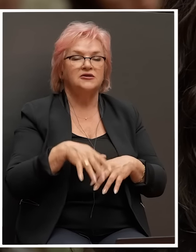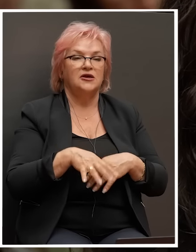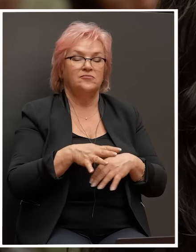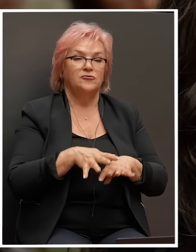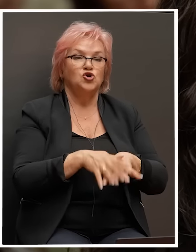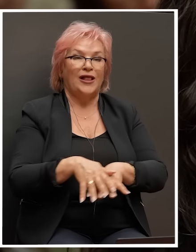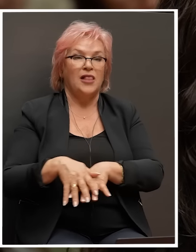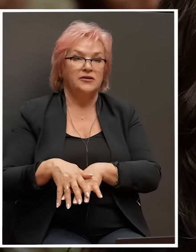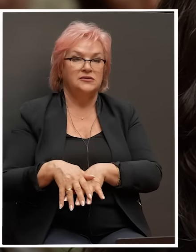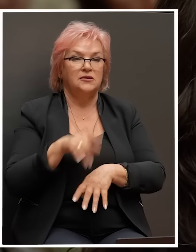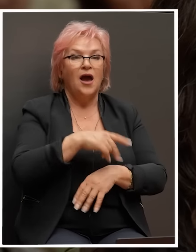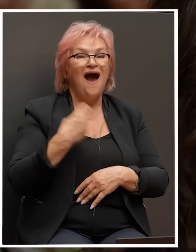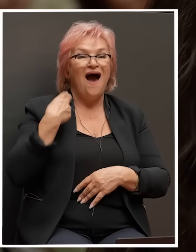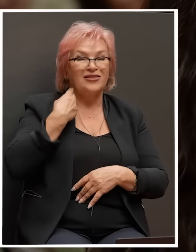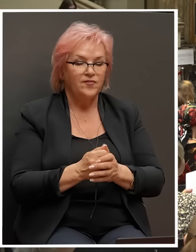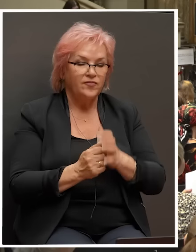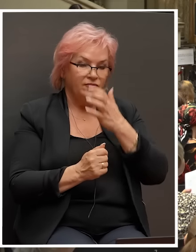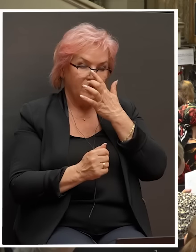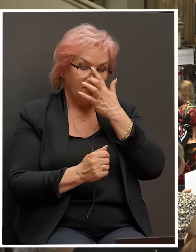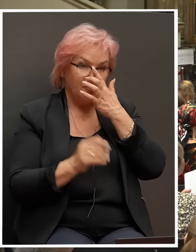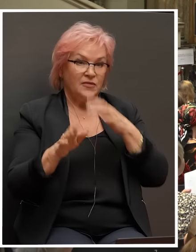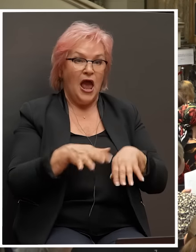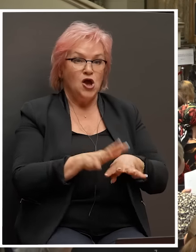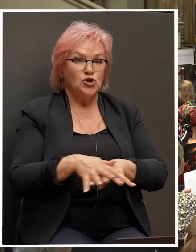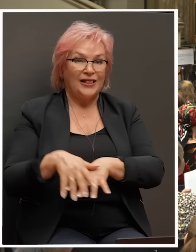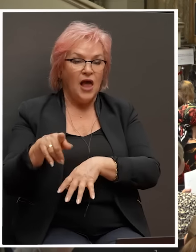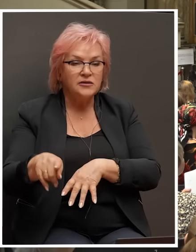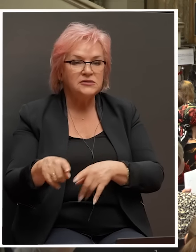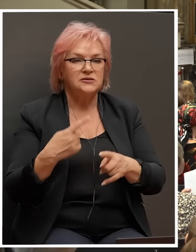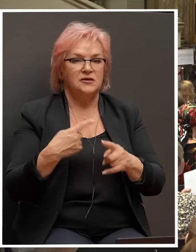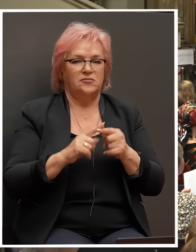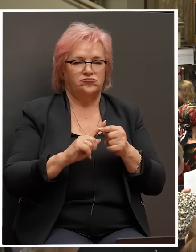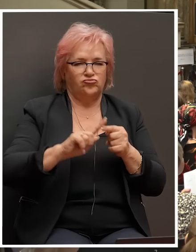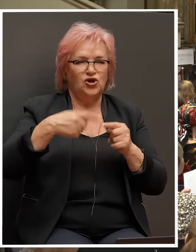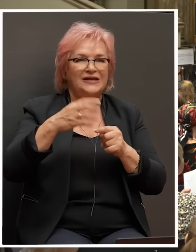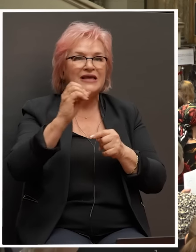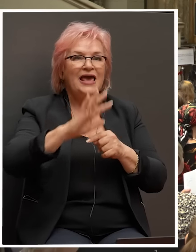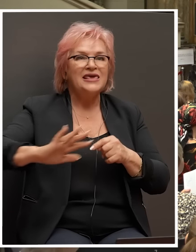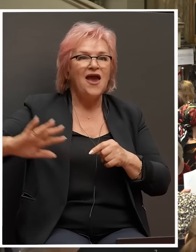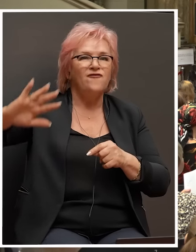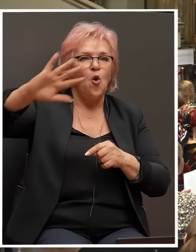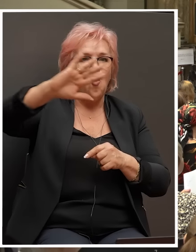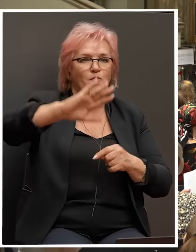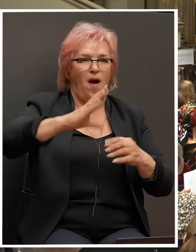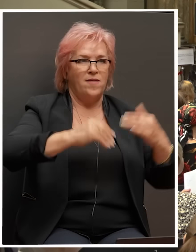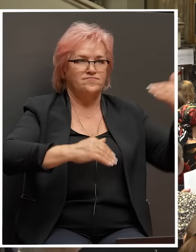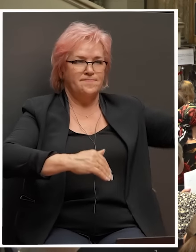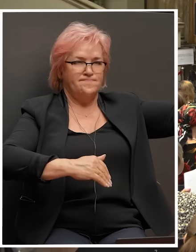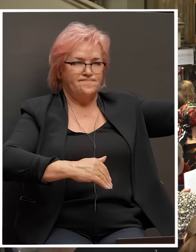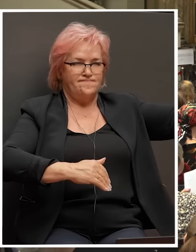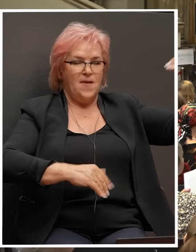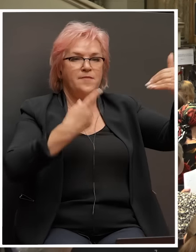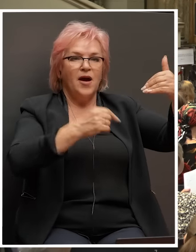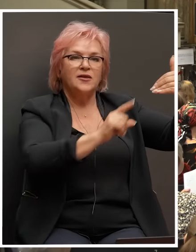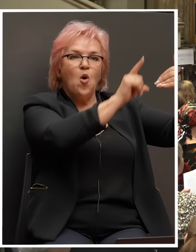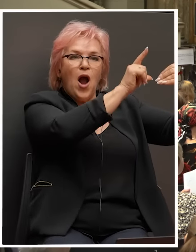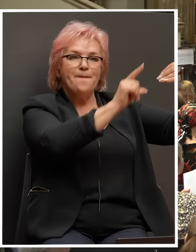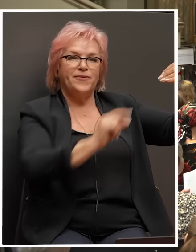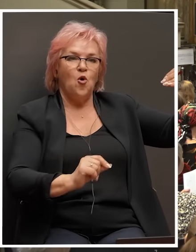собственно говоря, породили этот путь англичане. В Шотландии шел он через всю Европу практически по прямой, поэтому и копье святого